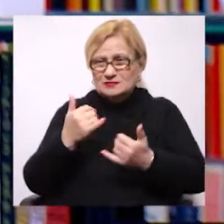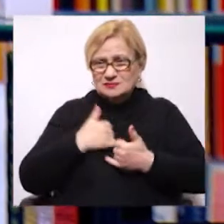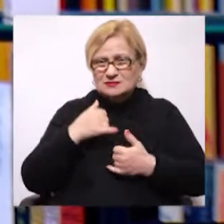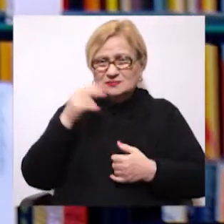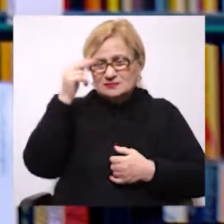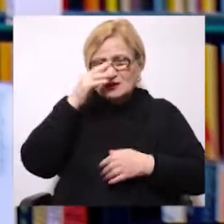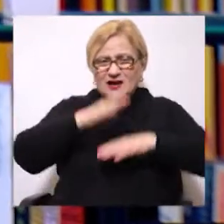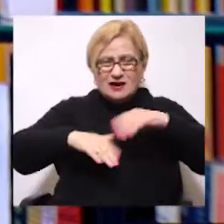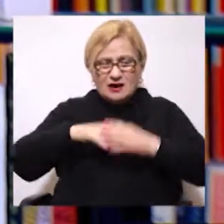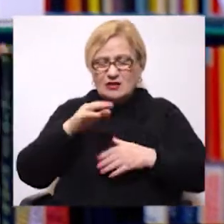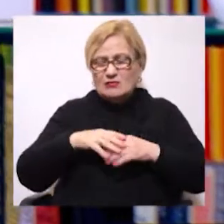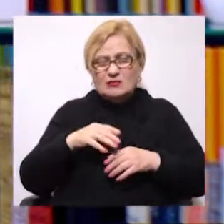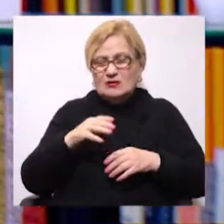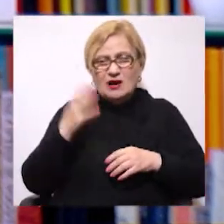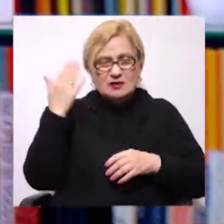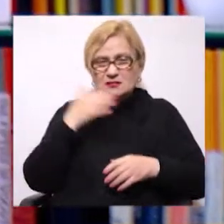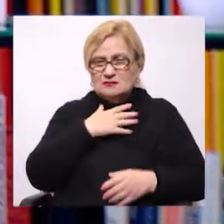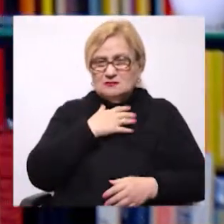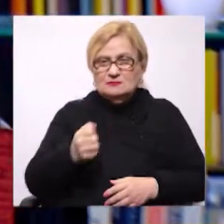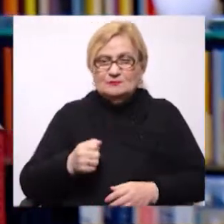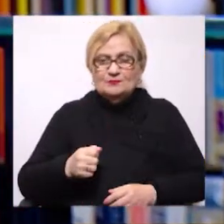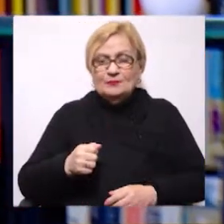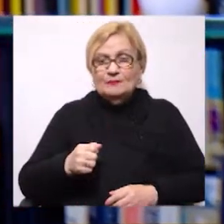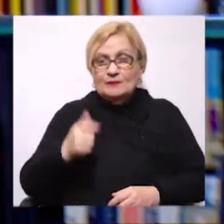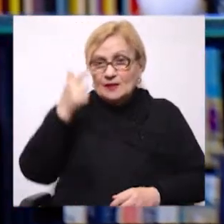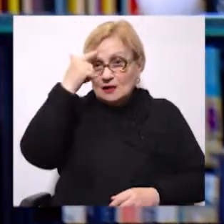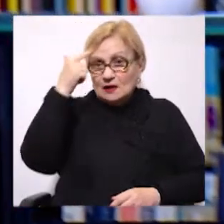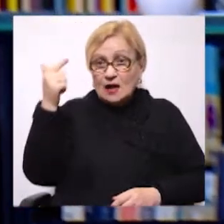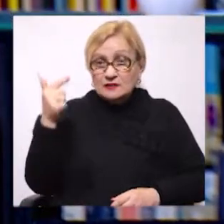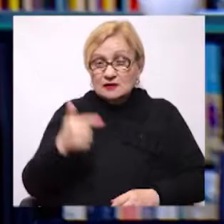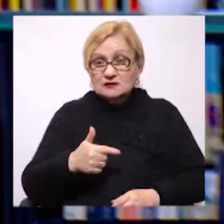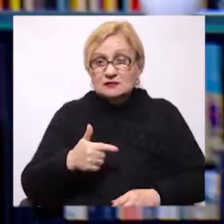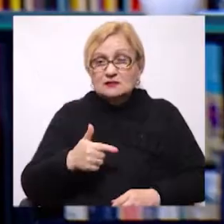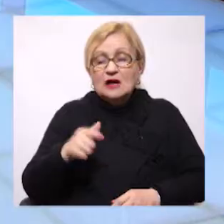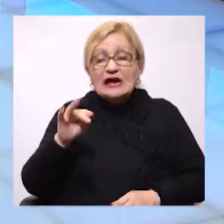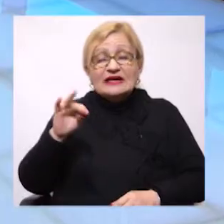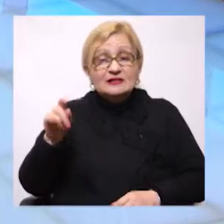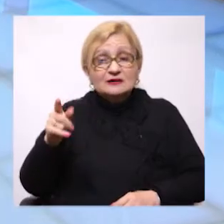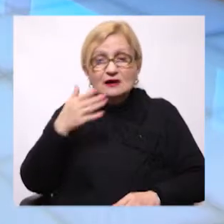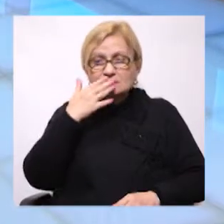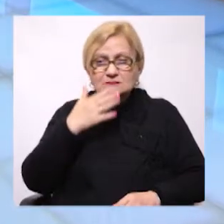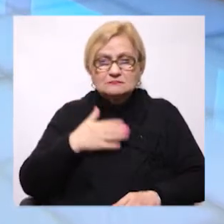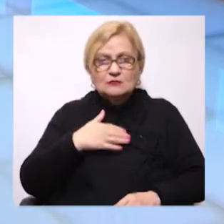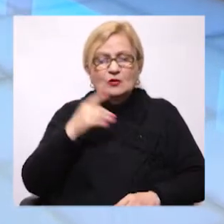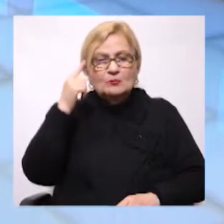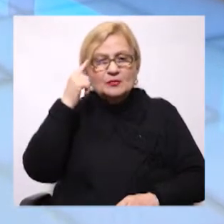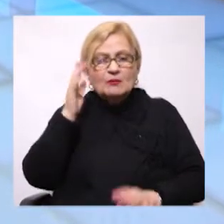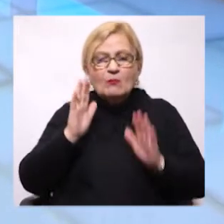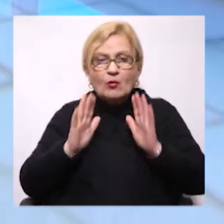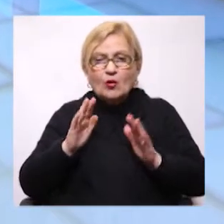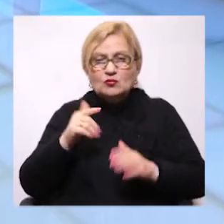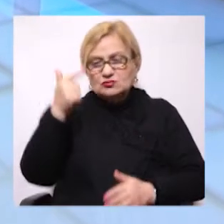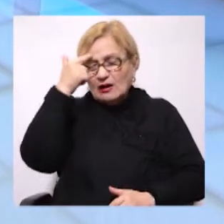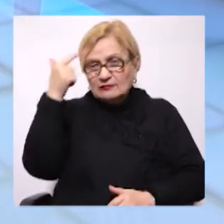ესწავლათ, შეემეცნებინათ. განათლების მნიშვნელობაზე ფიქრობდა ძალიან ბევრს ილია. მხოლოდ განათლებული ახალი თაობა